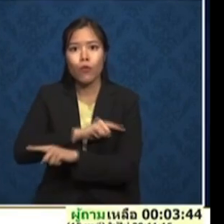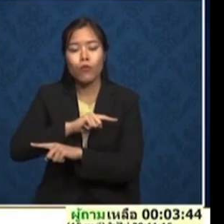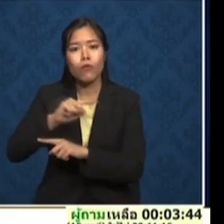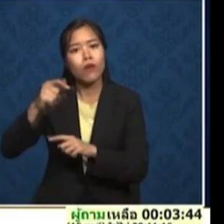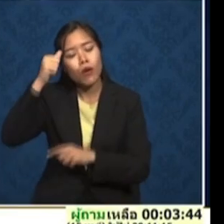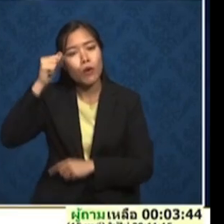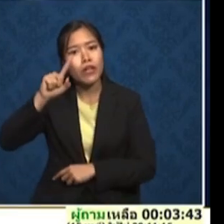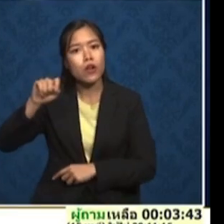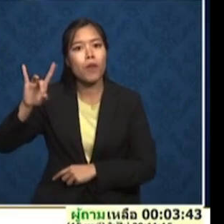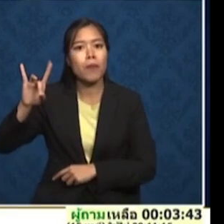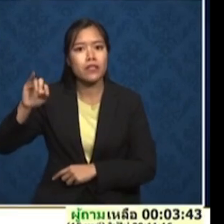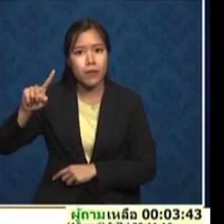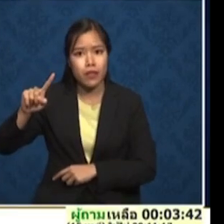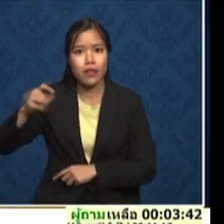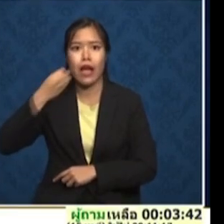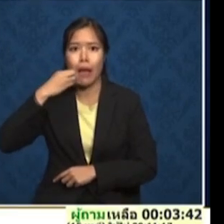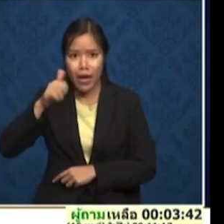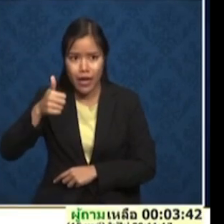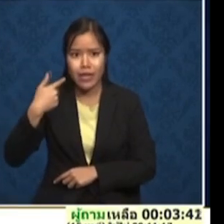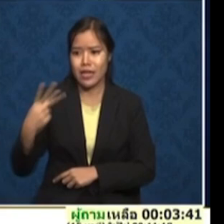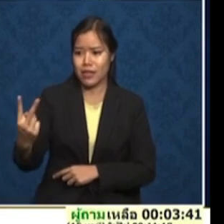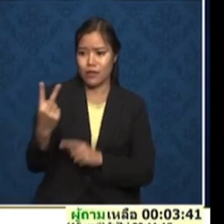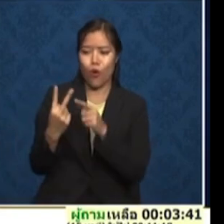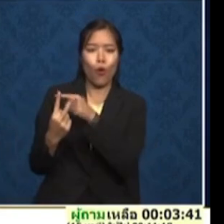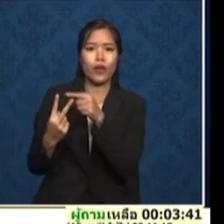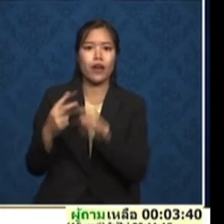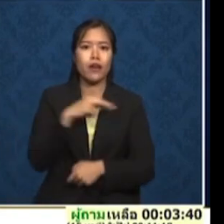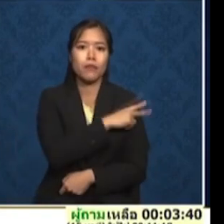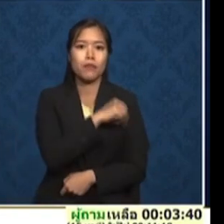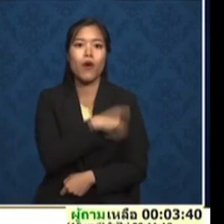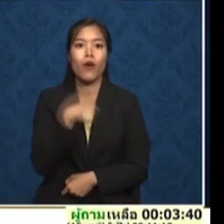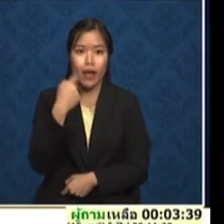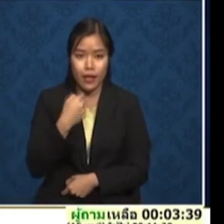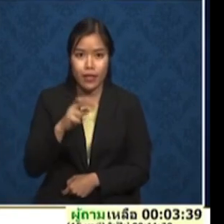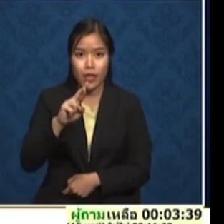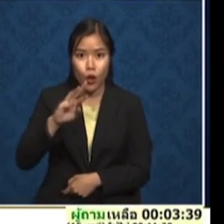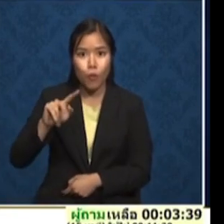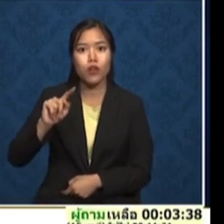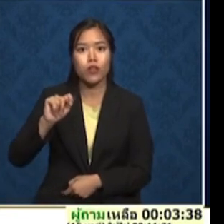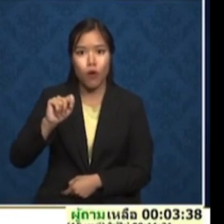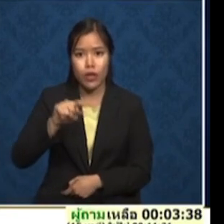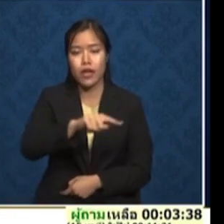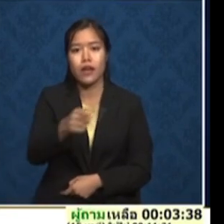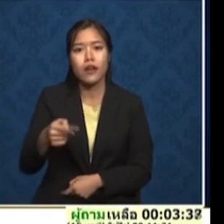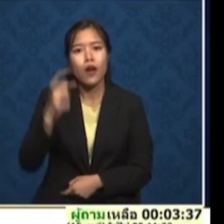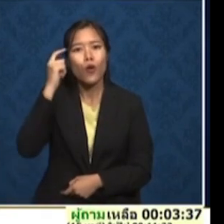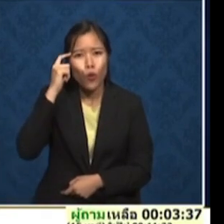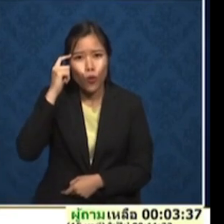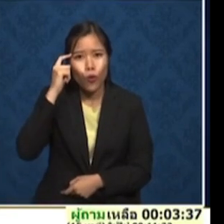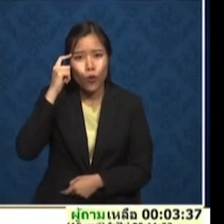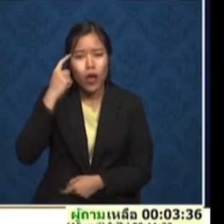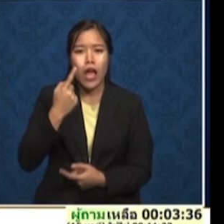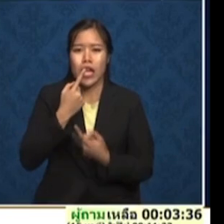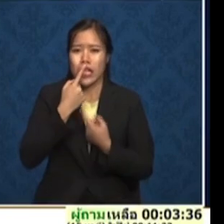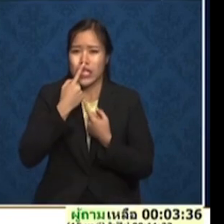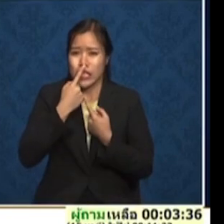ใสและเป็นประโยชน์ต่อแผ่นดินเพราะฉะนั้นท่านรัฐมนตรีว่าการกระทรวงยุติธรรมรู้อยู่แก่ใจครับท่านตอบในที่สภาแห่งนี้